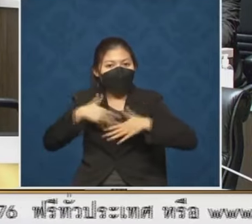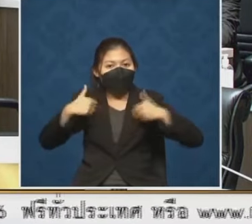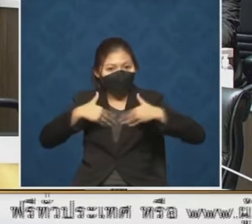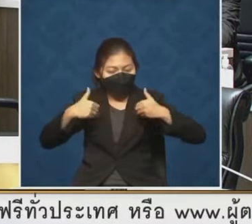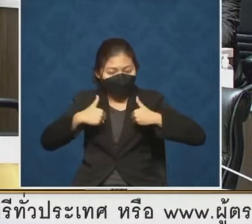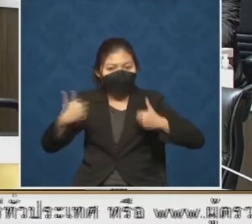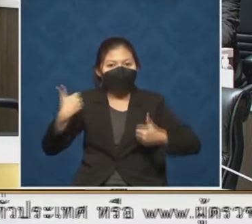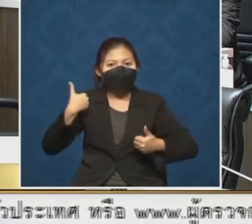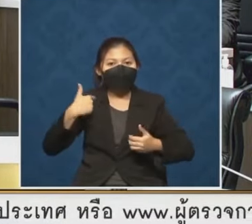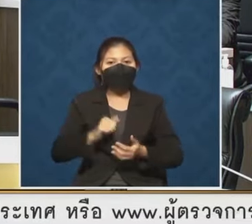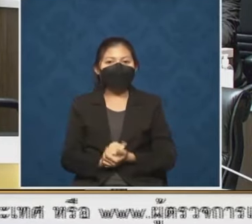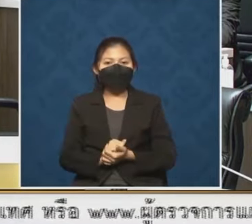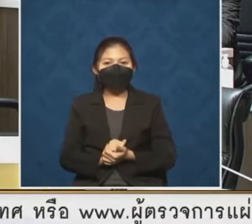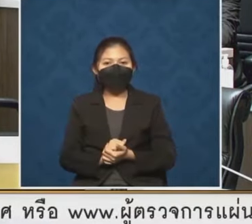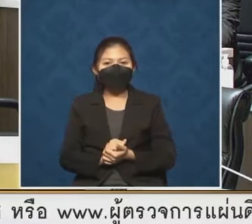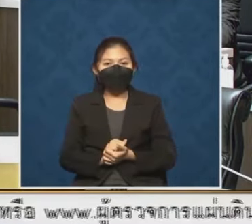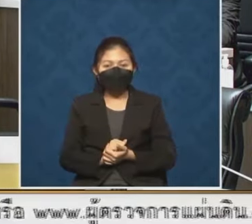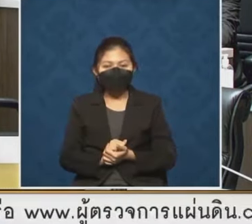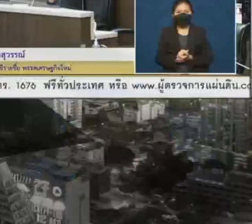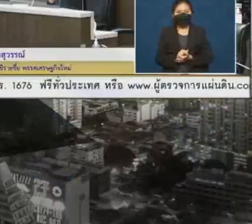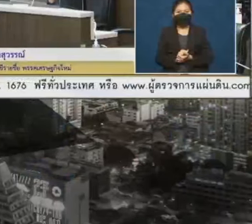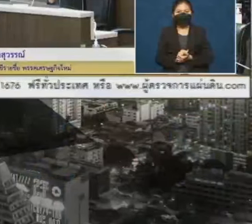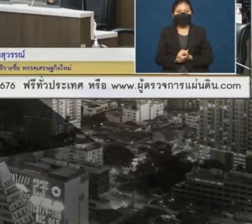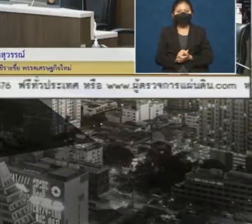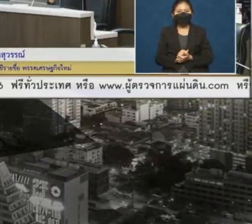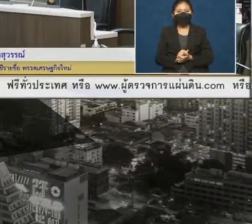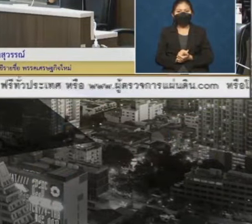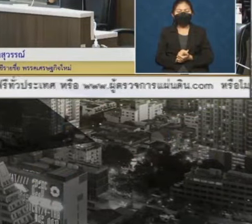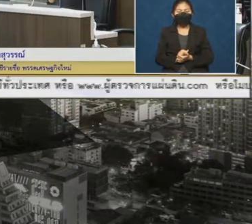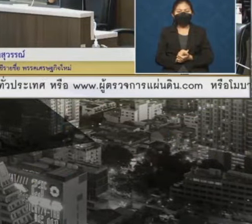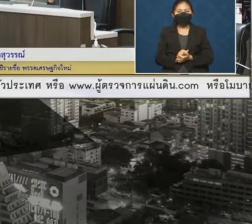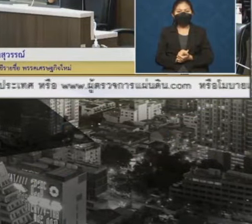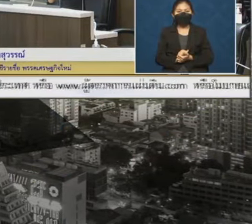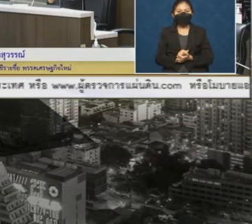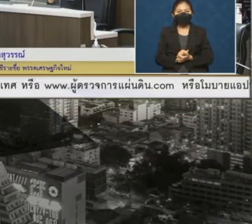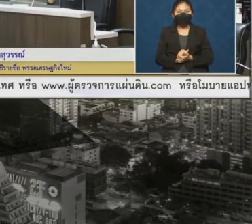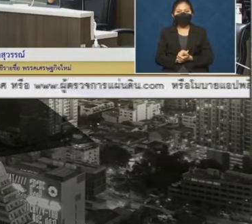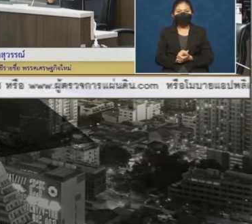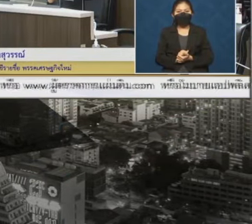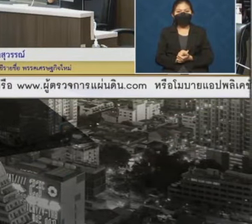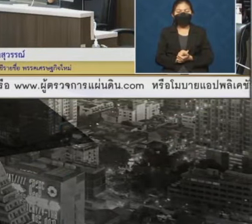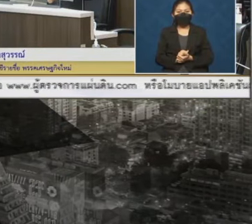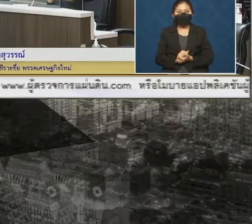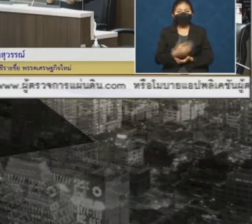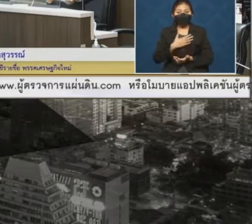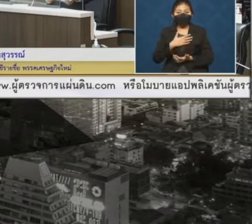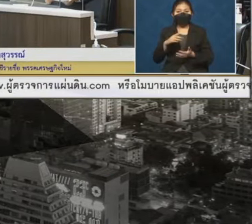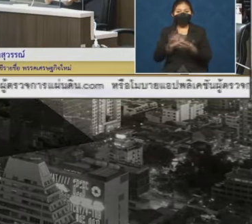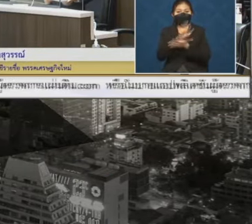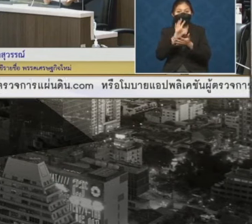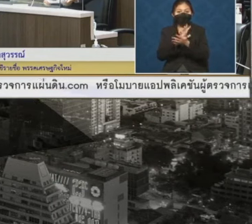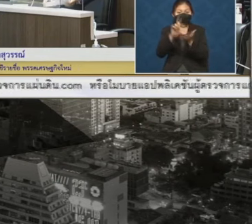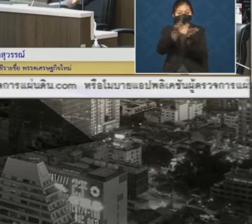งแต่ปี61นะ แต่สุดท้ายแล้วไปเป็นหัวหน้าพรรคเศรษฐกิจใหม่แล้วต